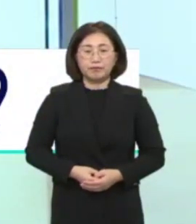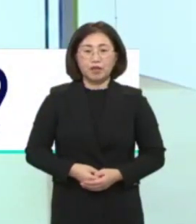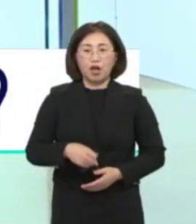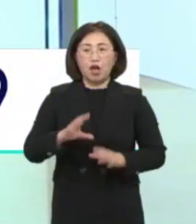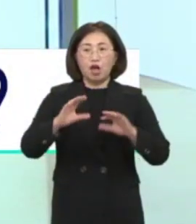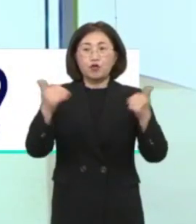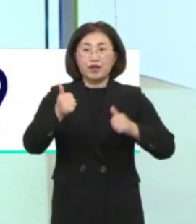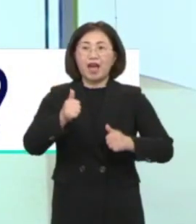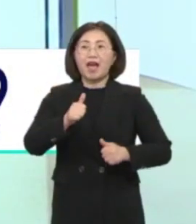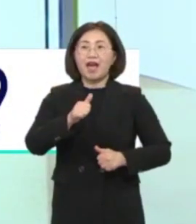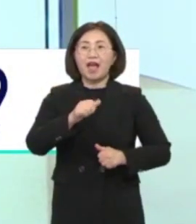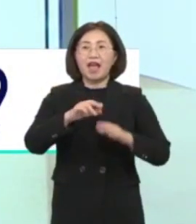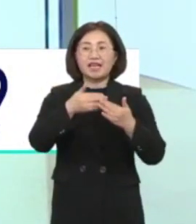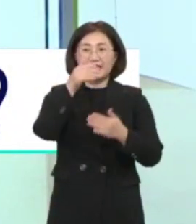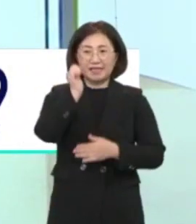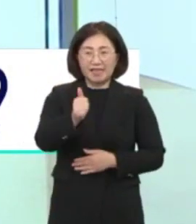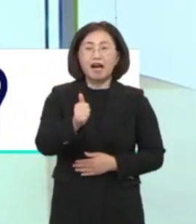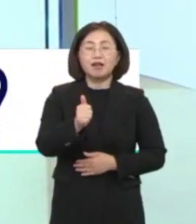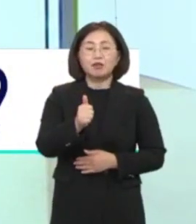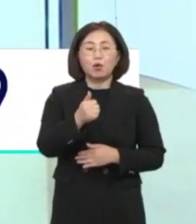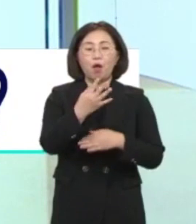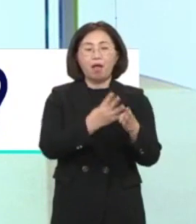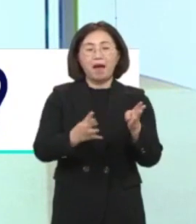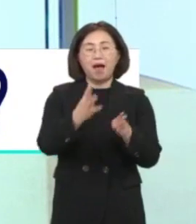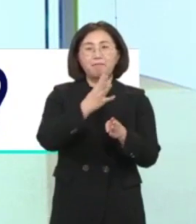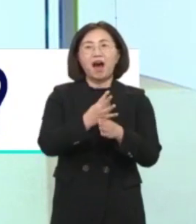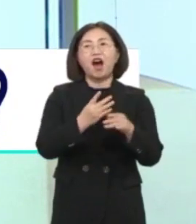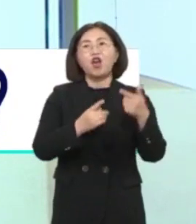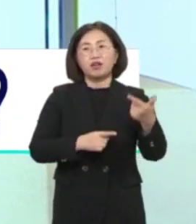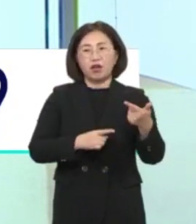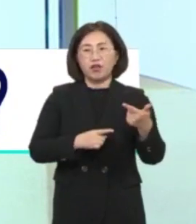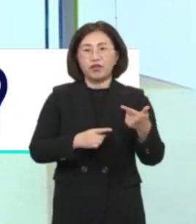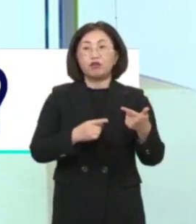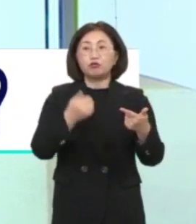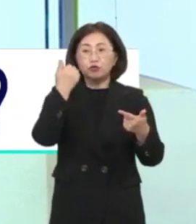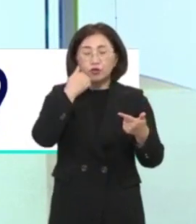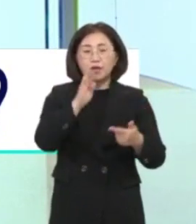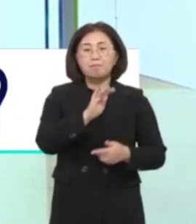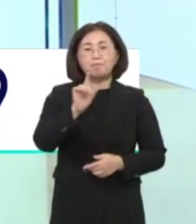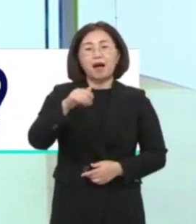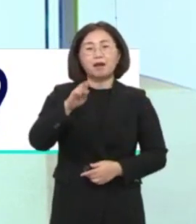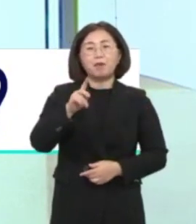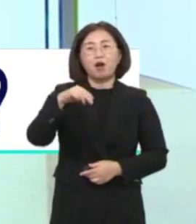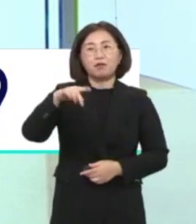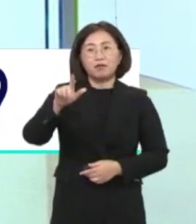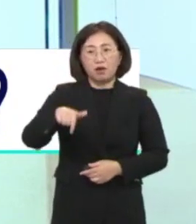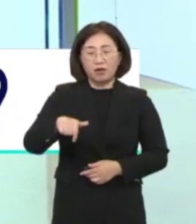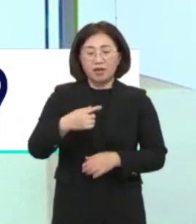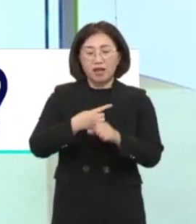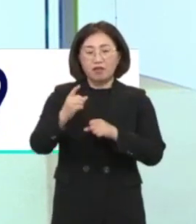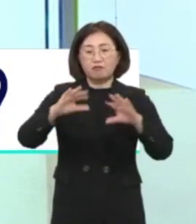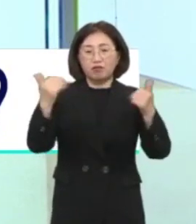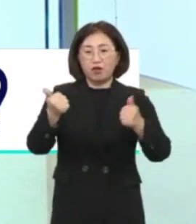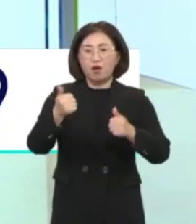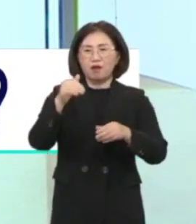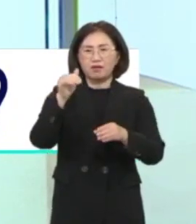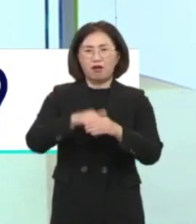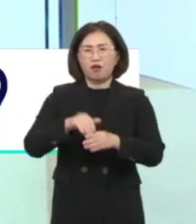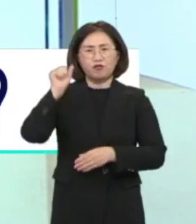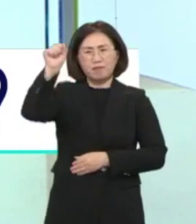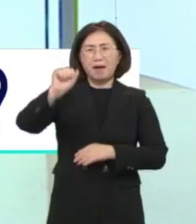국회의장을 역임한 6선의 박병석 더불어민주당 의원이 내년 총선 불출마를 공식 선언했습니다. 현역